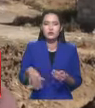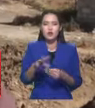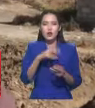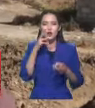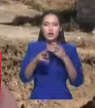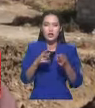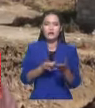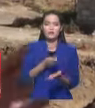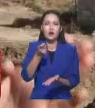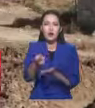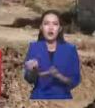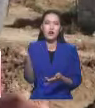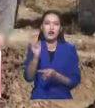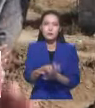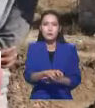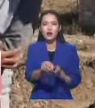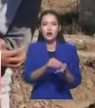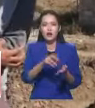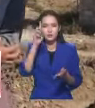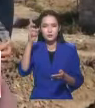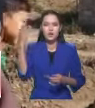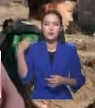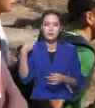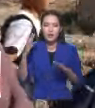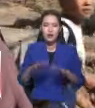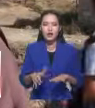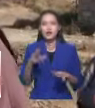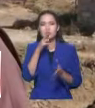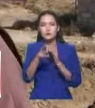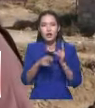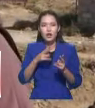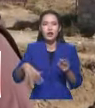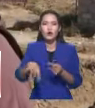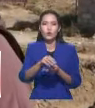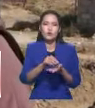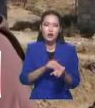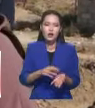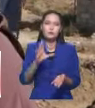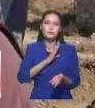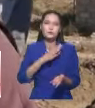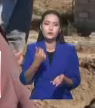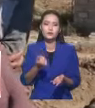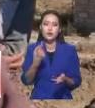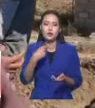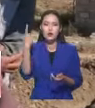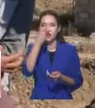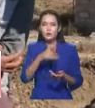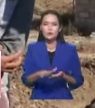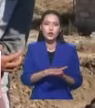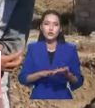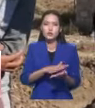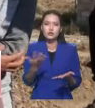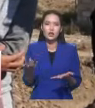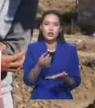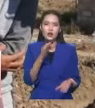жазған арыздарым бар, мектеп басшысында имеется ол арыздарым. Соларды қарай отырып, мына бір жылдан бері ешқандай қозғалыс жоқ